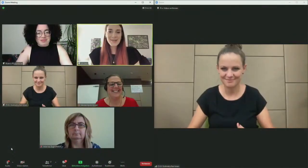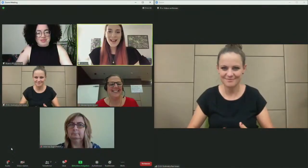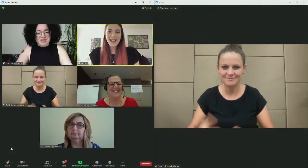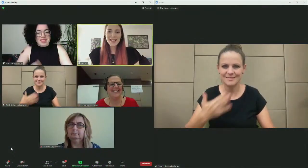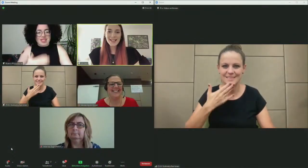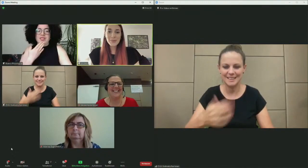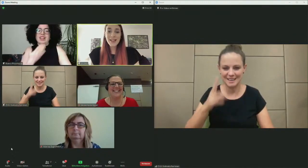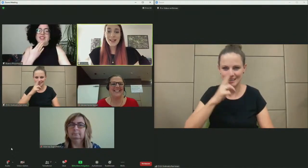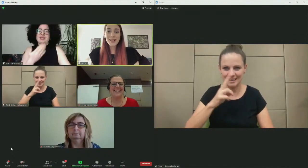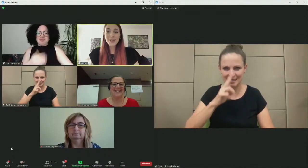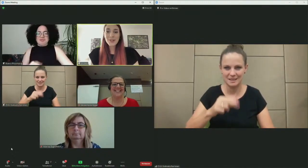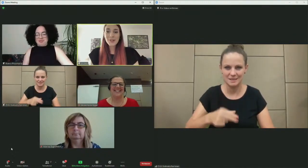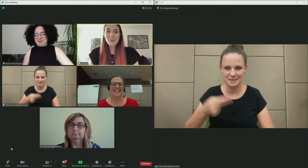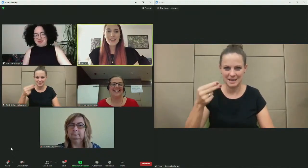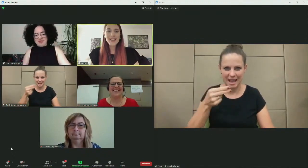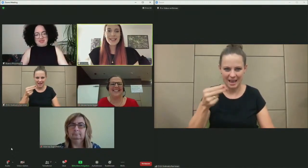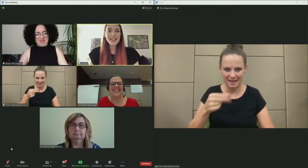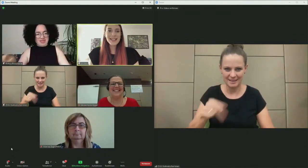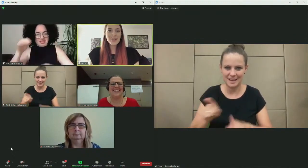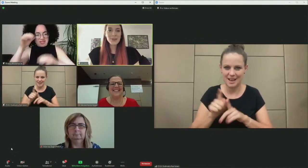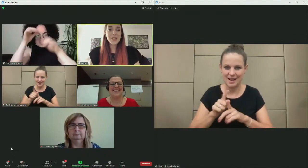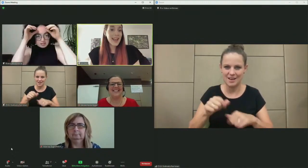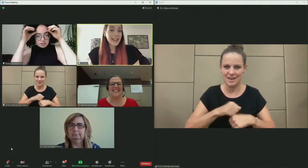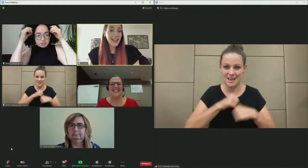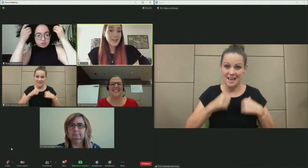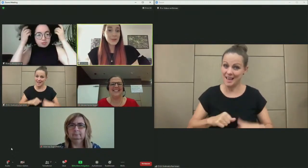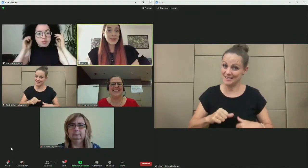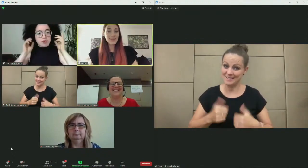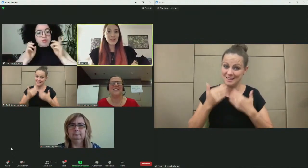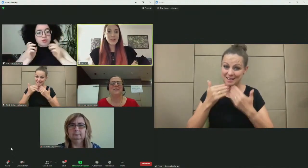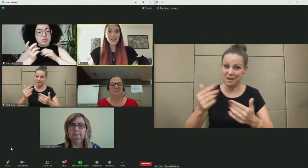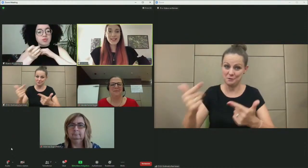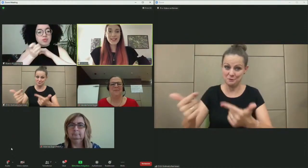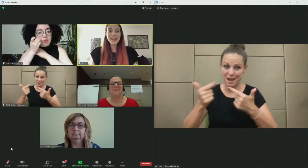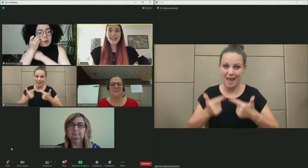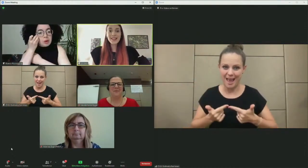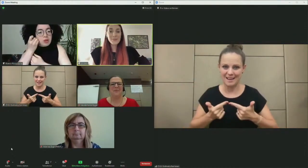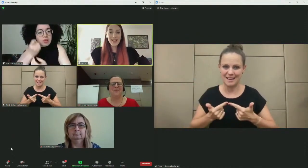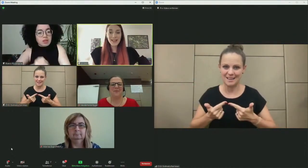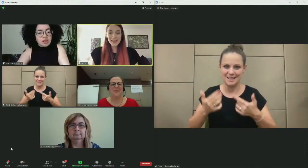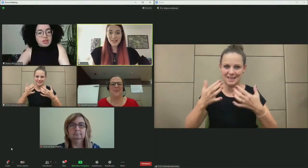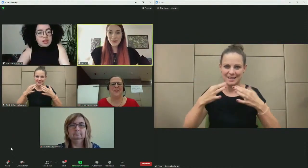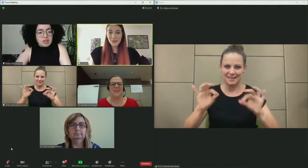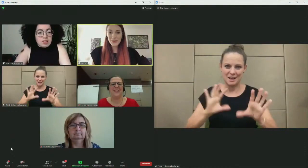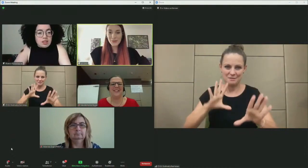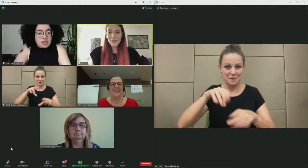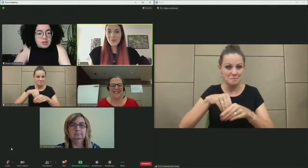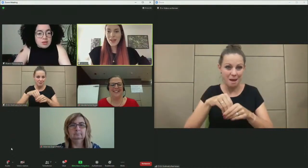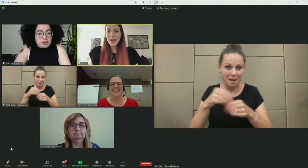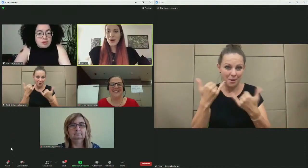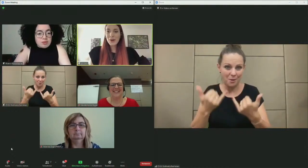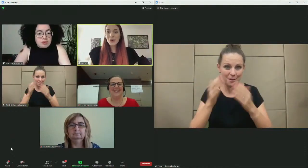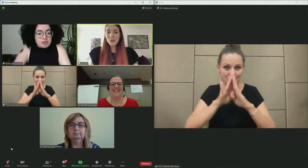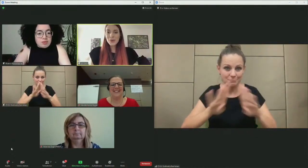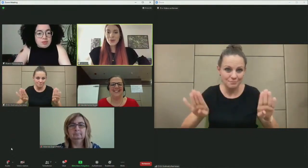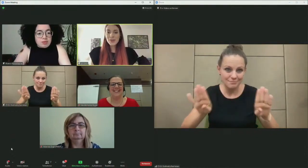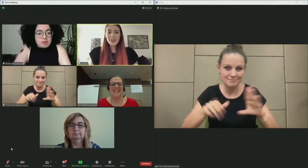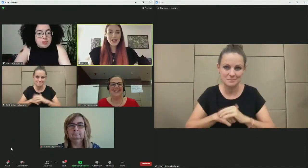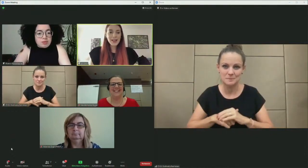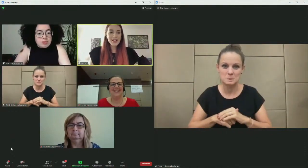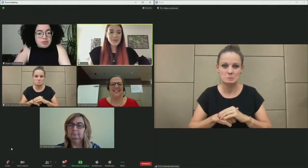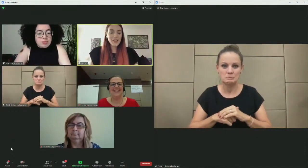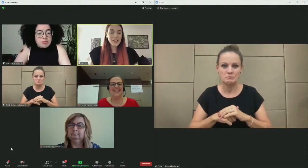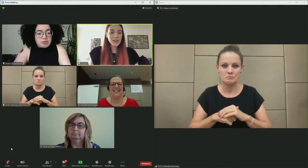Danke, liebe Heidi. Ich bedanke mich auch noch einmal ganz herzlich für die Einladung und dass wir da heute dabei sein dürfen.